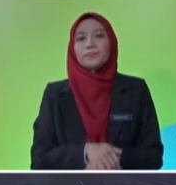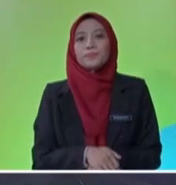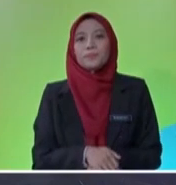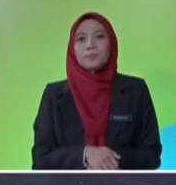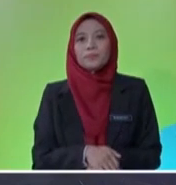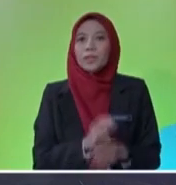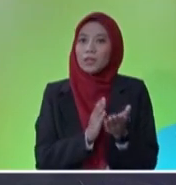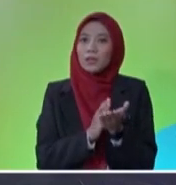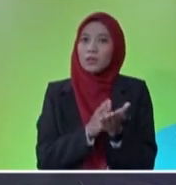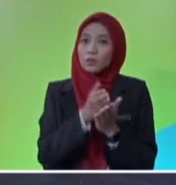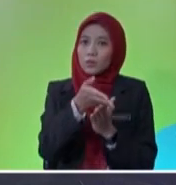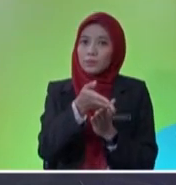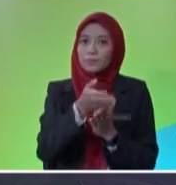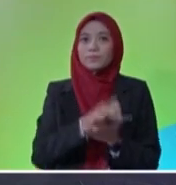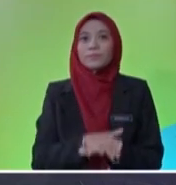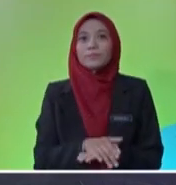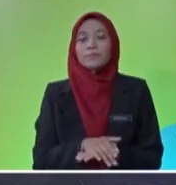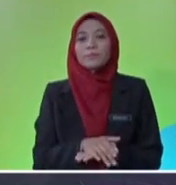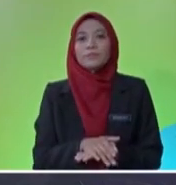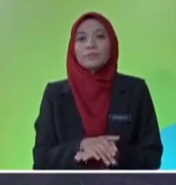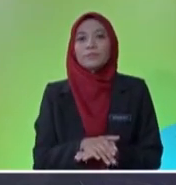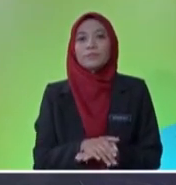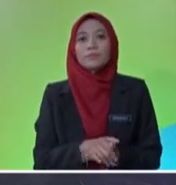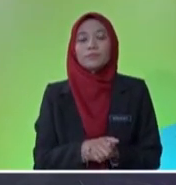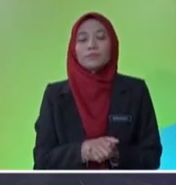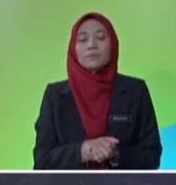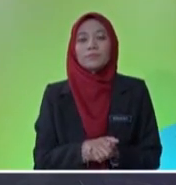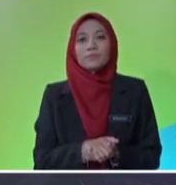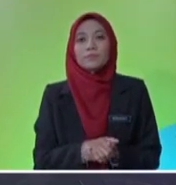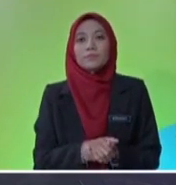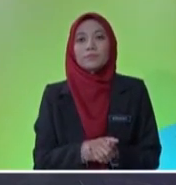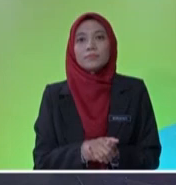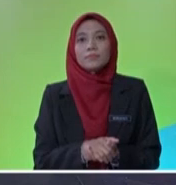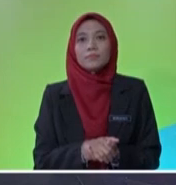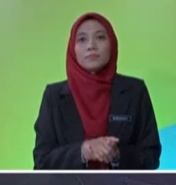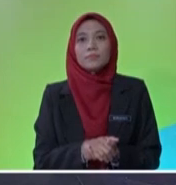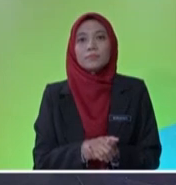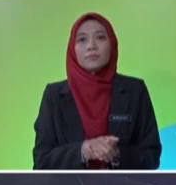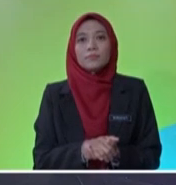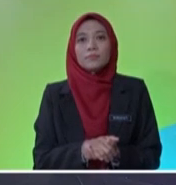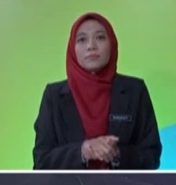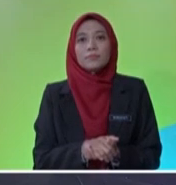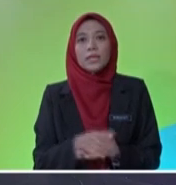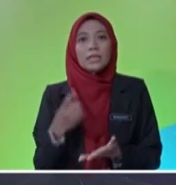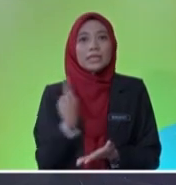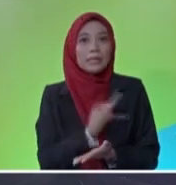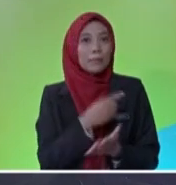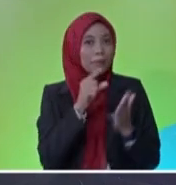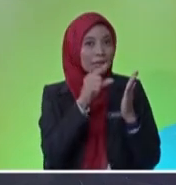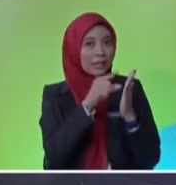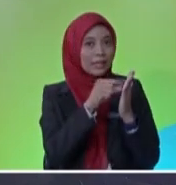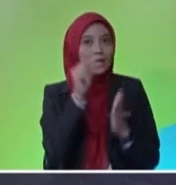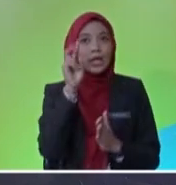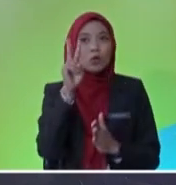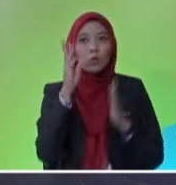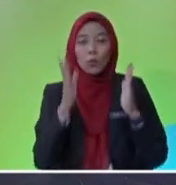seterusnya baik seterusnya kesimpulan-kesimpulan kita boleh pilih dua orang untuk Iya